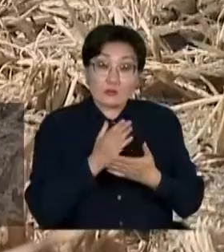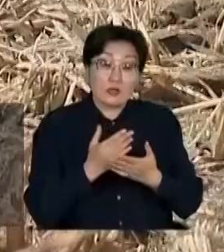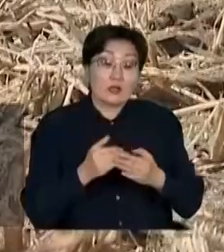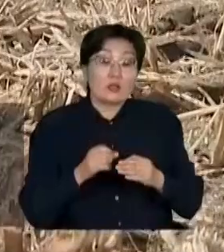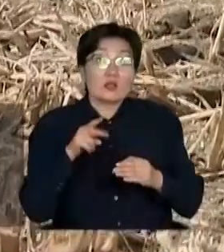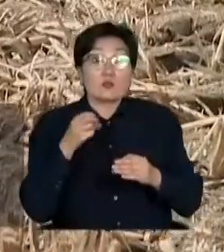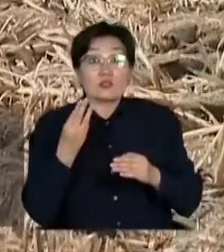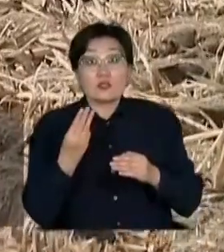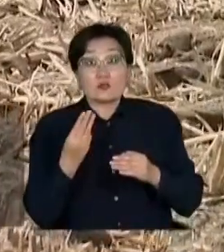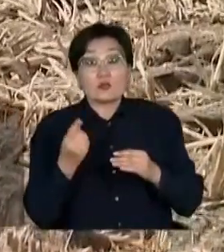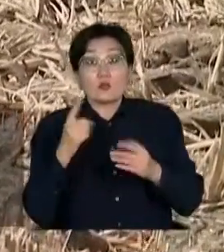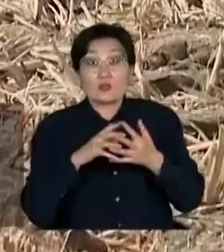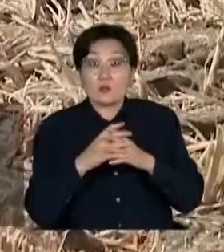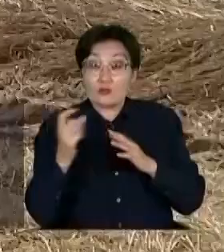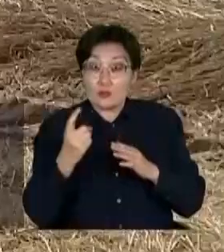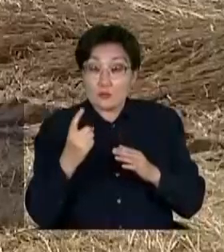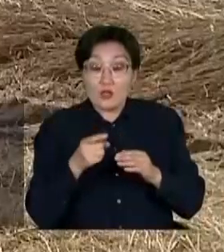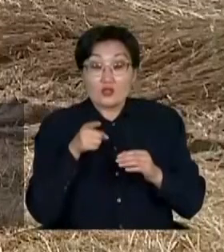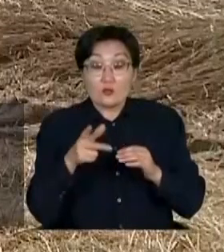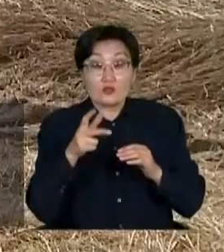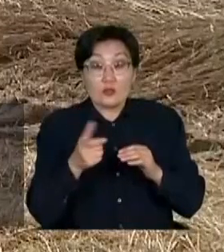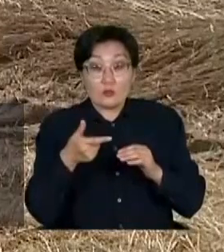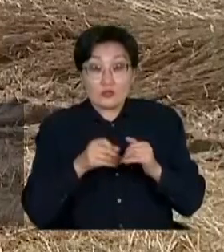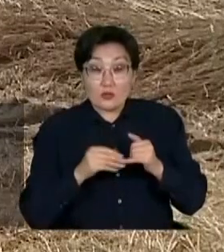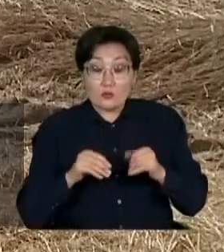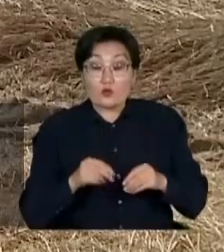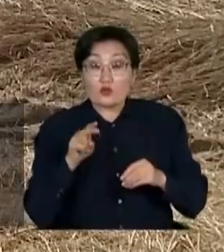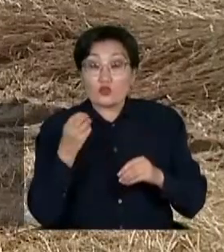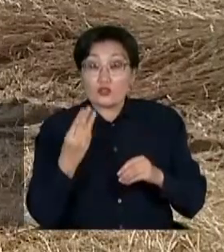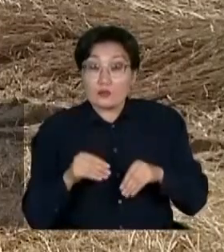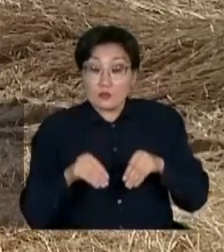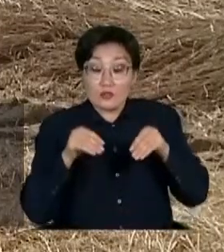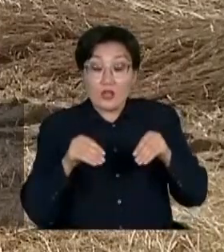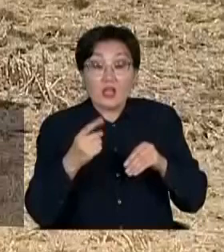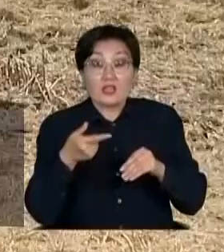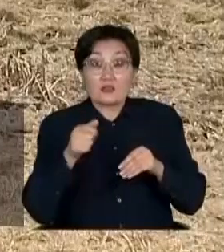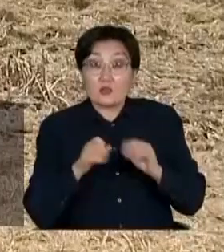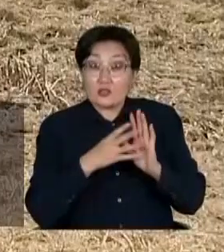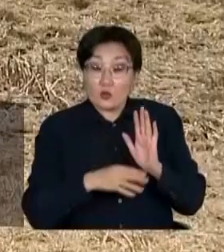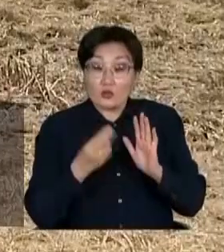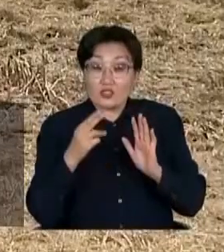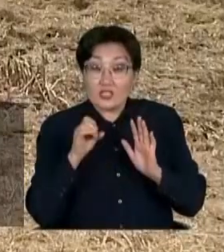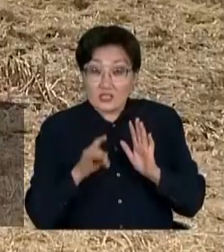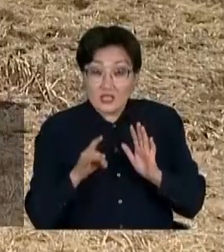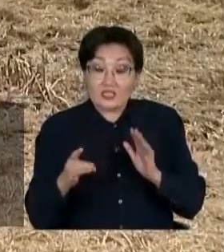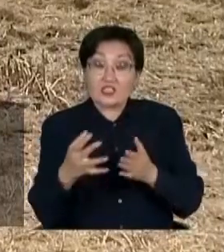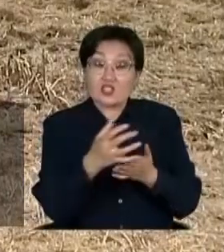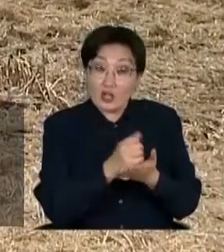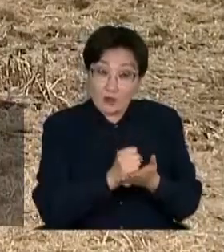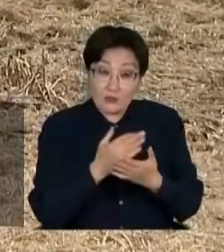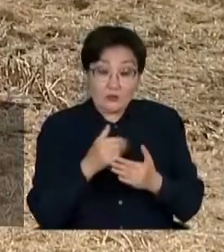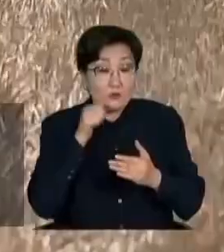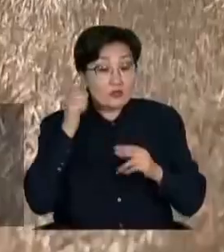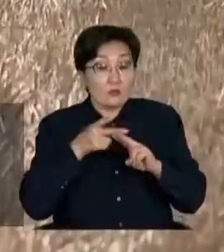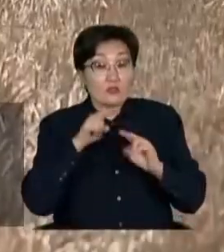Жалағаш ауданындағы бір шаруа қожалығының өзі 1300 гектарға күріш ексе, алғашқы өнім гектарына 90 центнерден келіп ақ жатыр. Былтыр